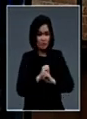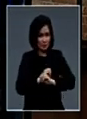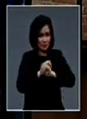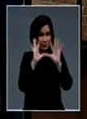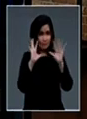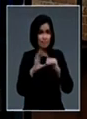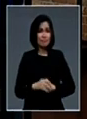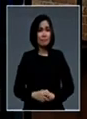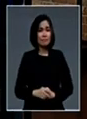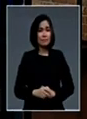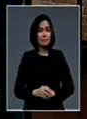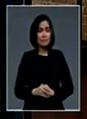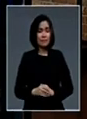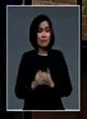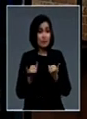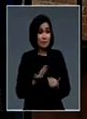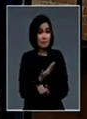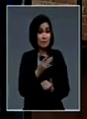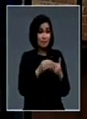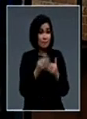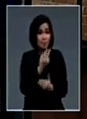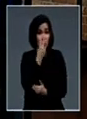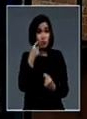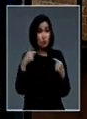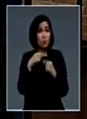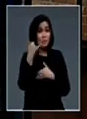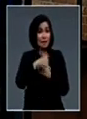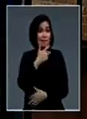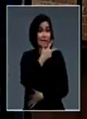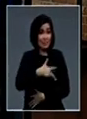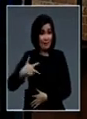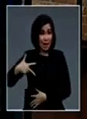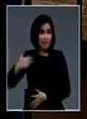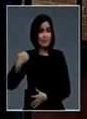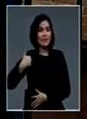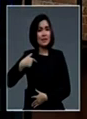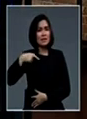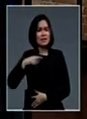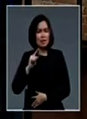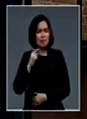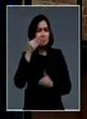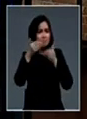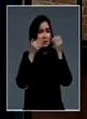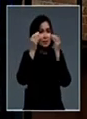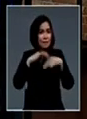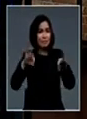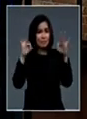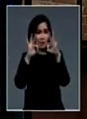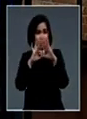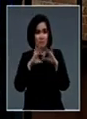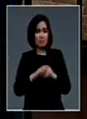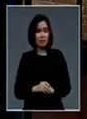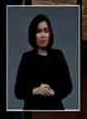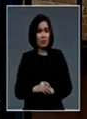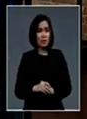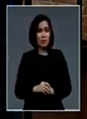างไรกันบ้างคราวนี้เดี๋ยวตอนนี้จะพาไปที่เดนมาร์กกันบ้างตอนนี้เขามีพระราชพิธีสำคัญนะคะเป็นพิธีร่วม